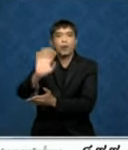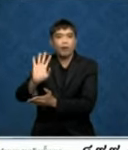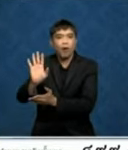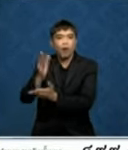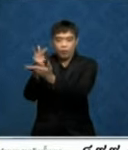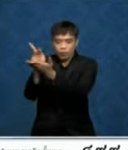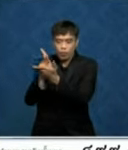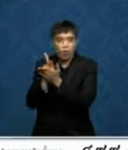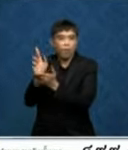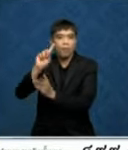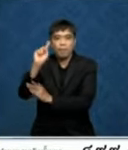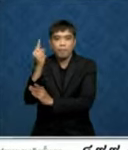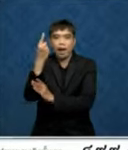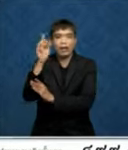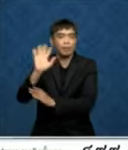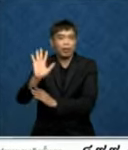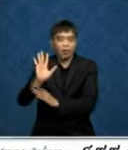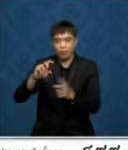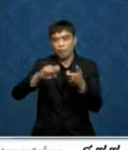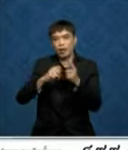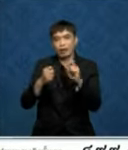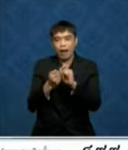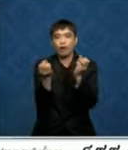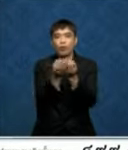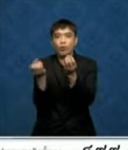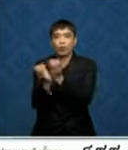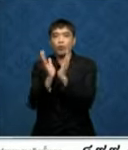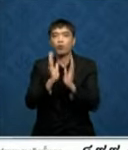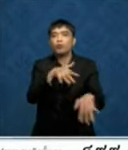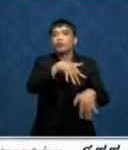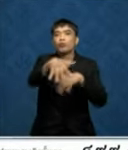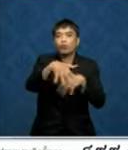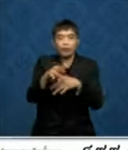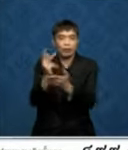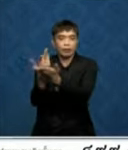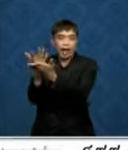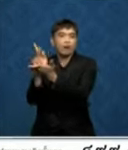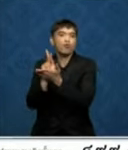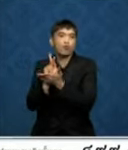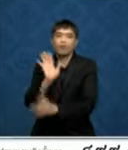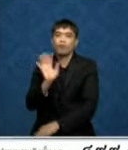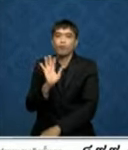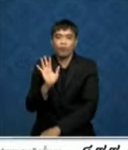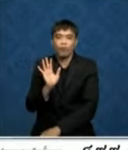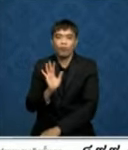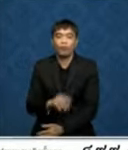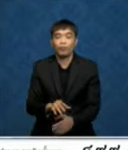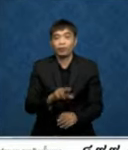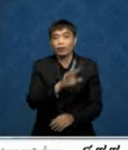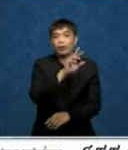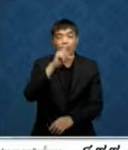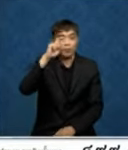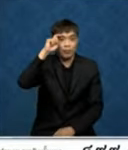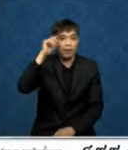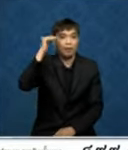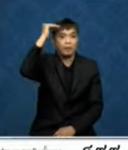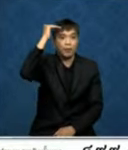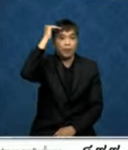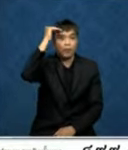เป็นภาระให้ลูกหลานนะครับและตามที่รัฐมนตรีนะครับท่านนายกรัฐมนตรีเศรษฐาและรัฐมน